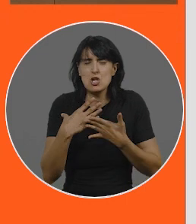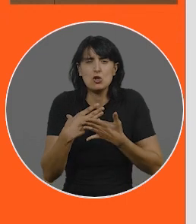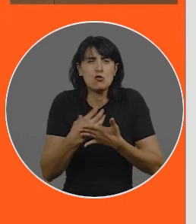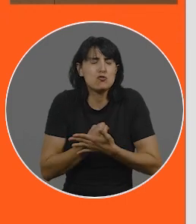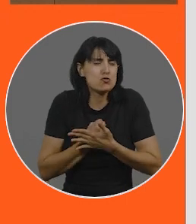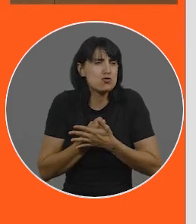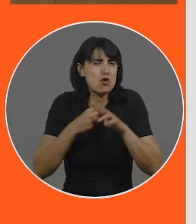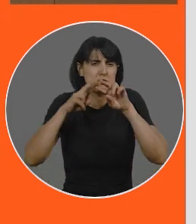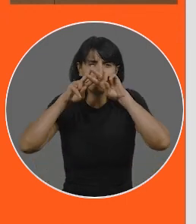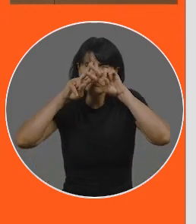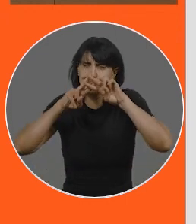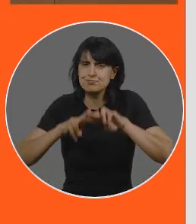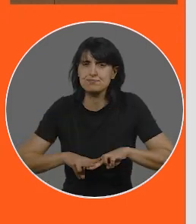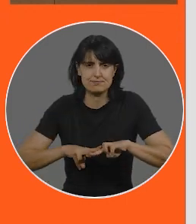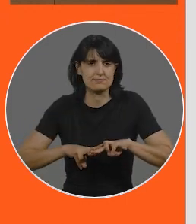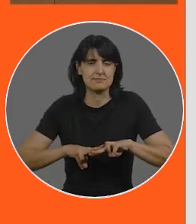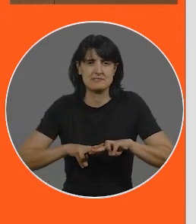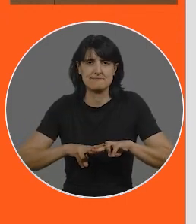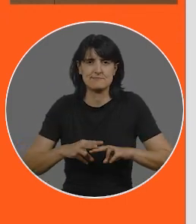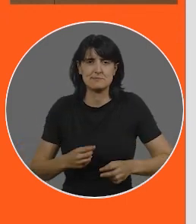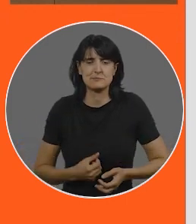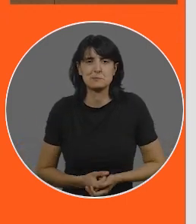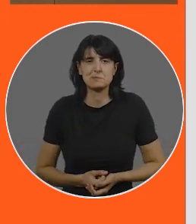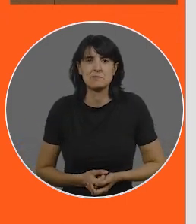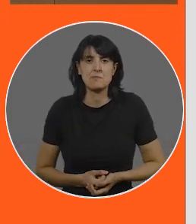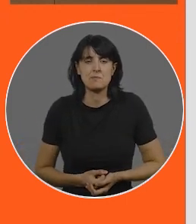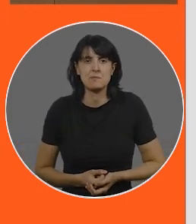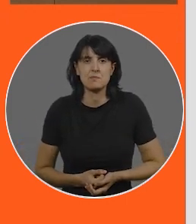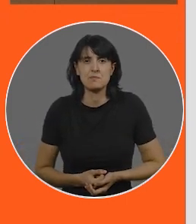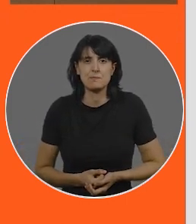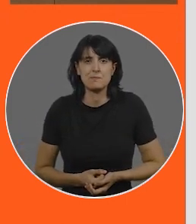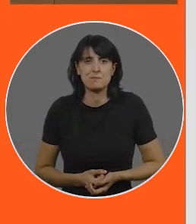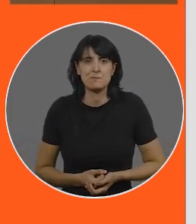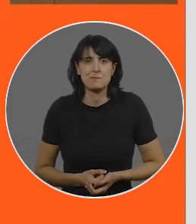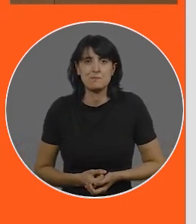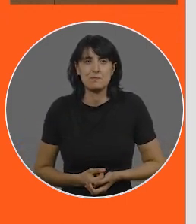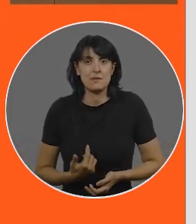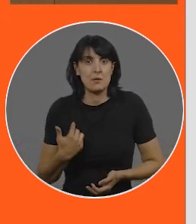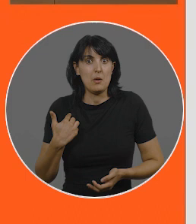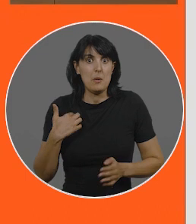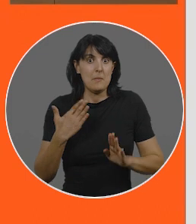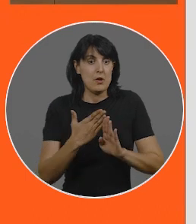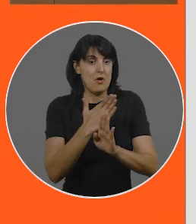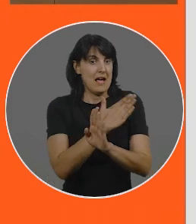les imatges, tot, és que s'ha de mirar tot. Però insisteixo, si ja vens